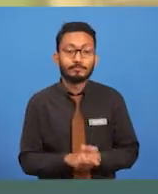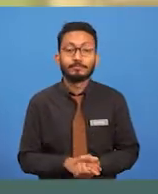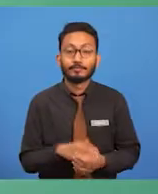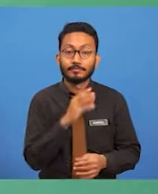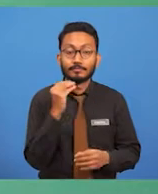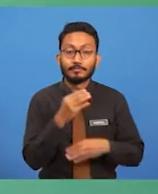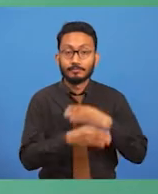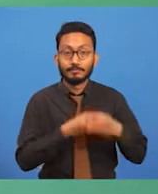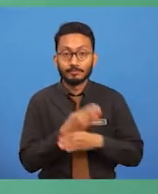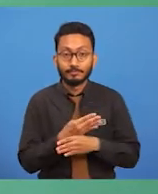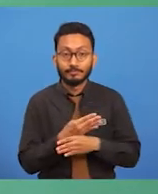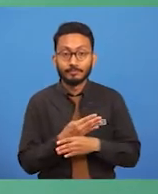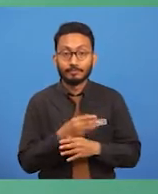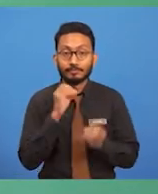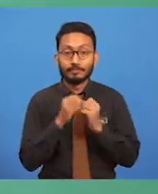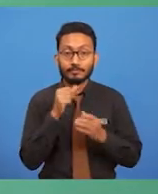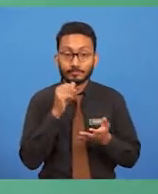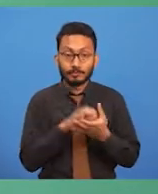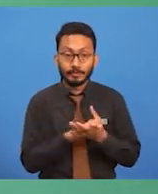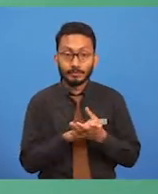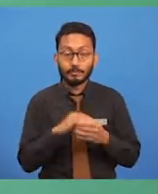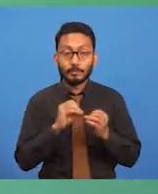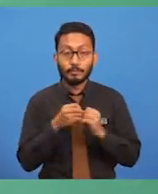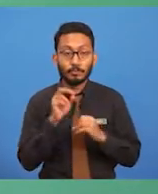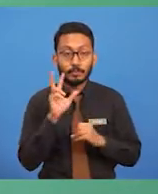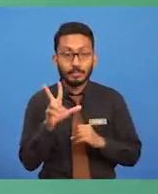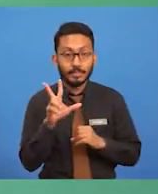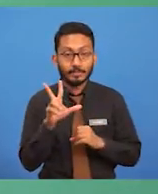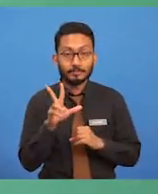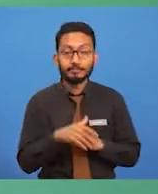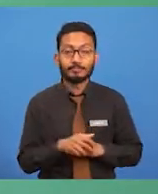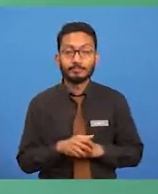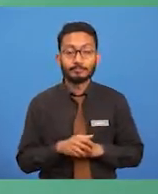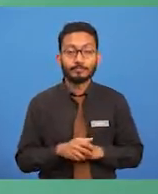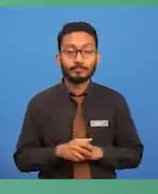Seterusnya, mari kita jawab soalan yang ketiga.